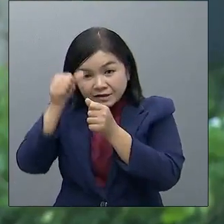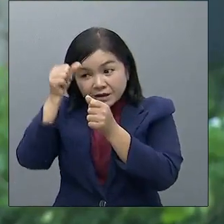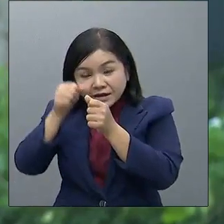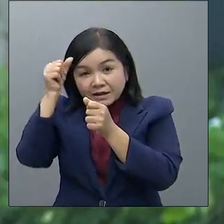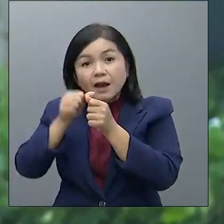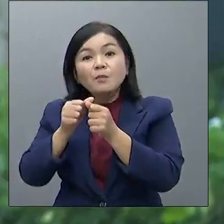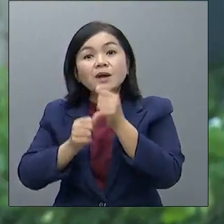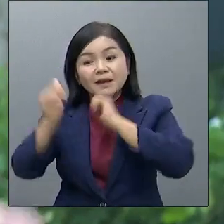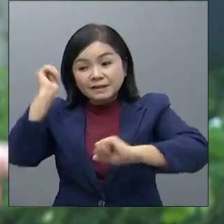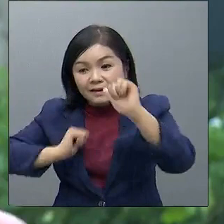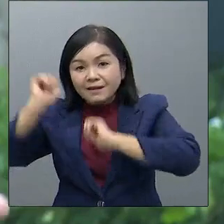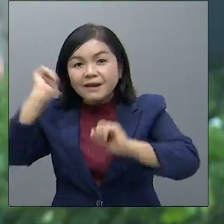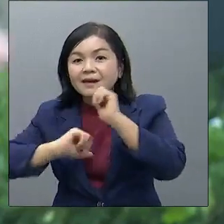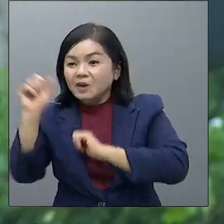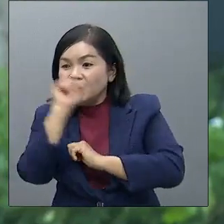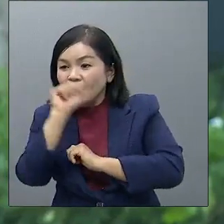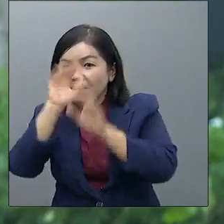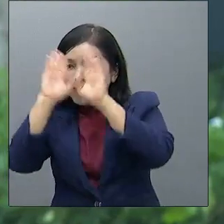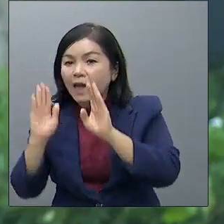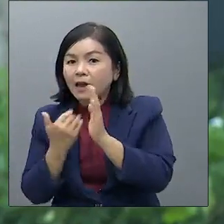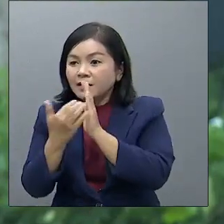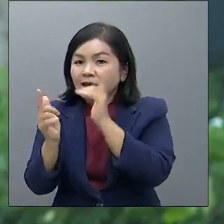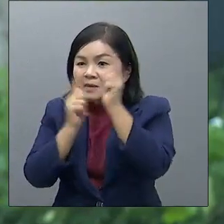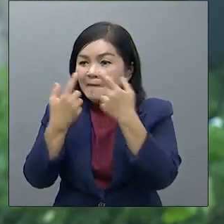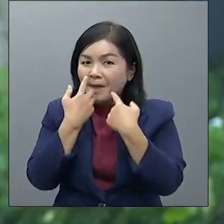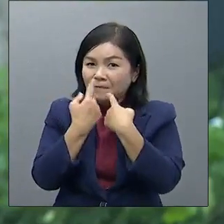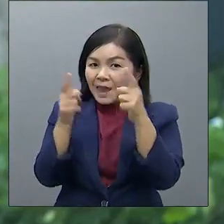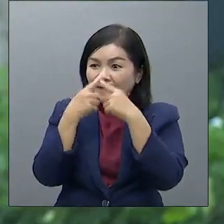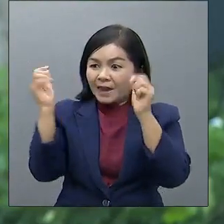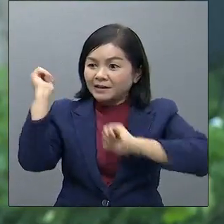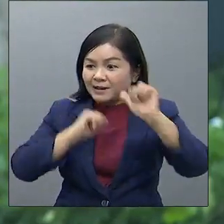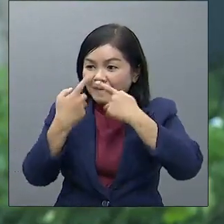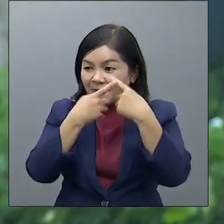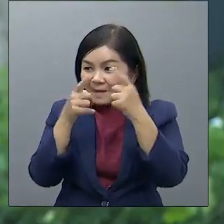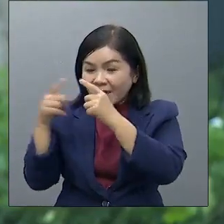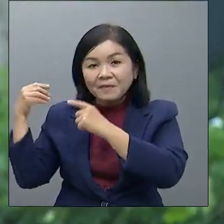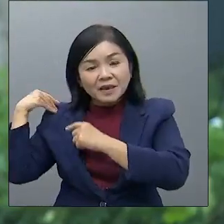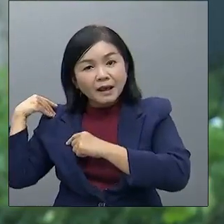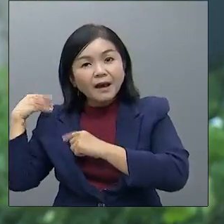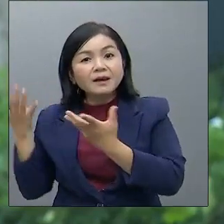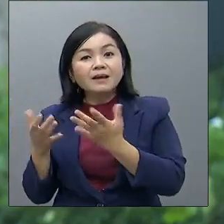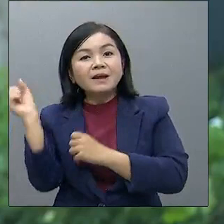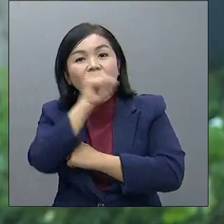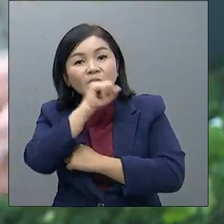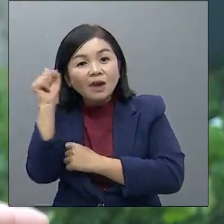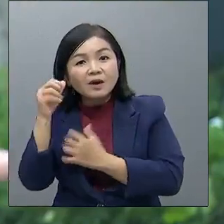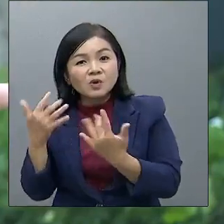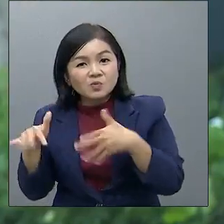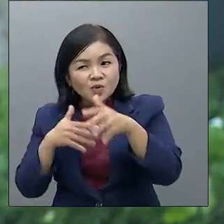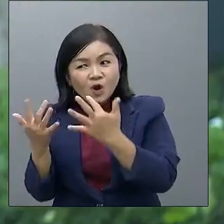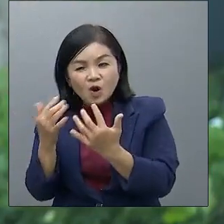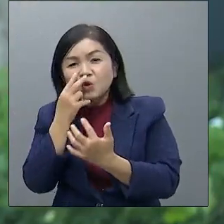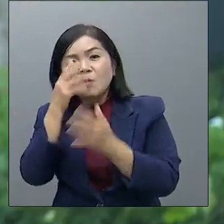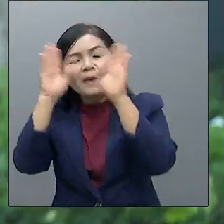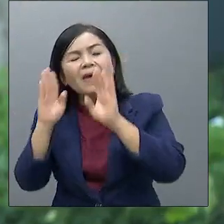ว่าเฮ้ยไอ้นี่มันต้องเว้นมาเลยต้องแบบซิงแปลกๆต้องทำอะไรแปลกๆนะไอ้ต้องบางทีคนเขาก็มารอดูเฮ้ยเพลงนี้จะถ่